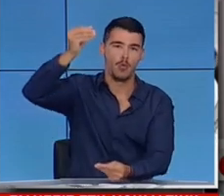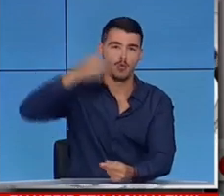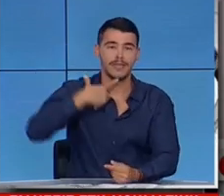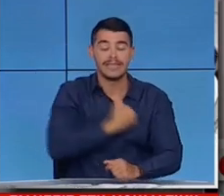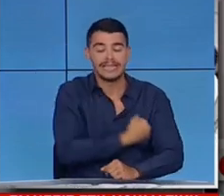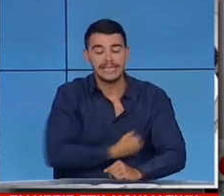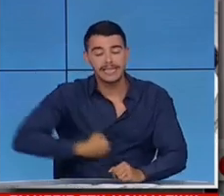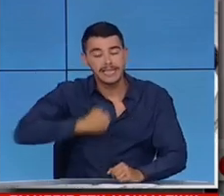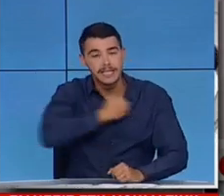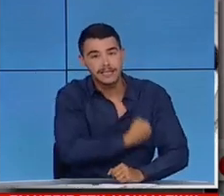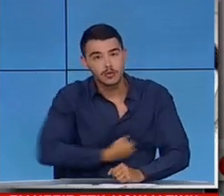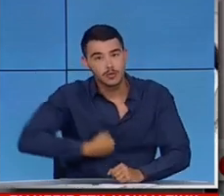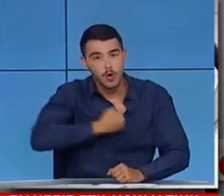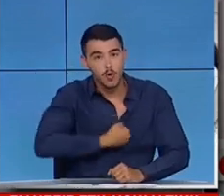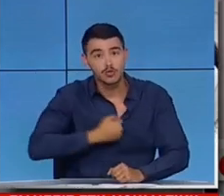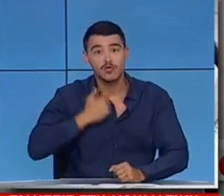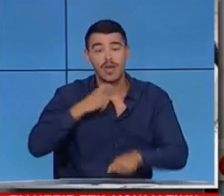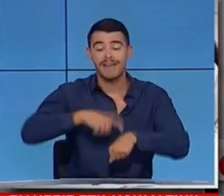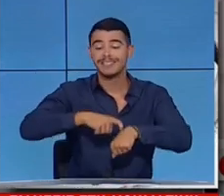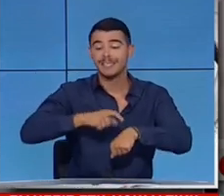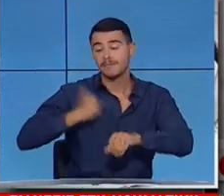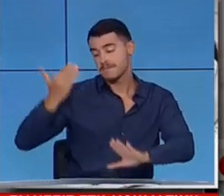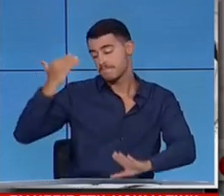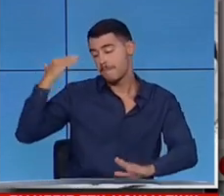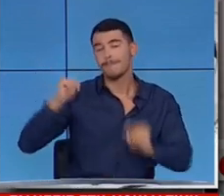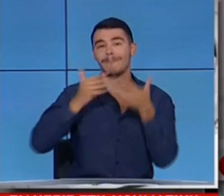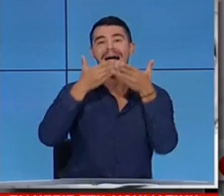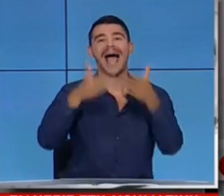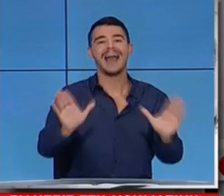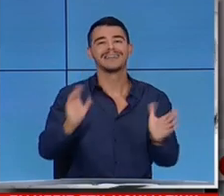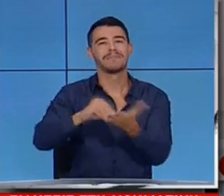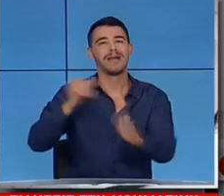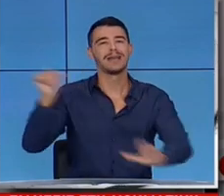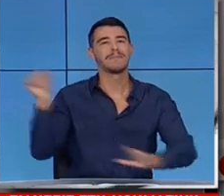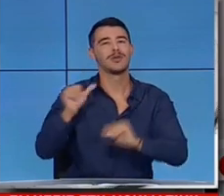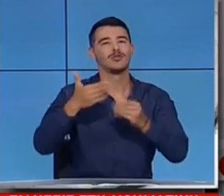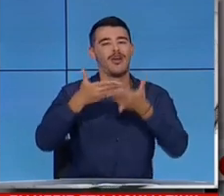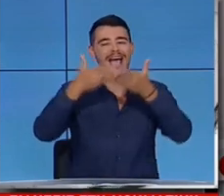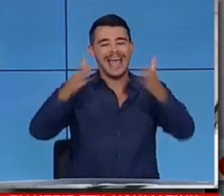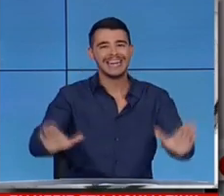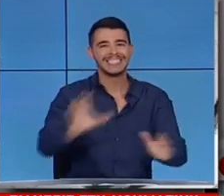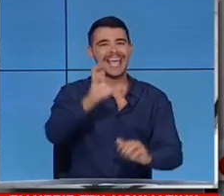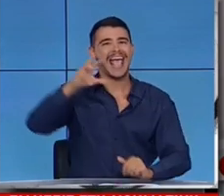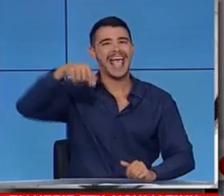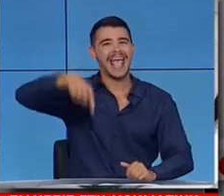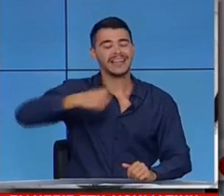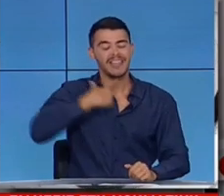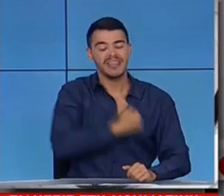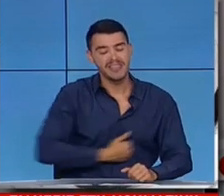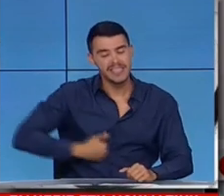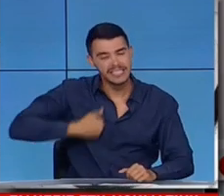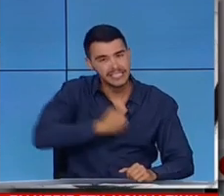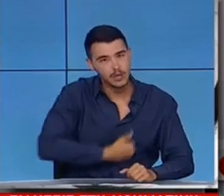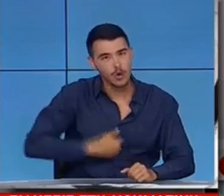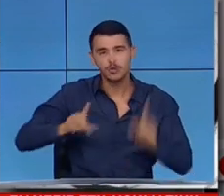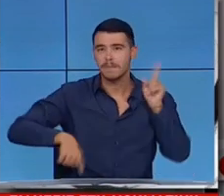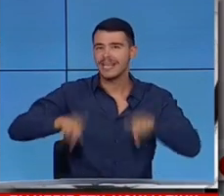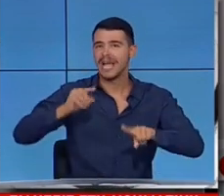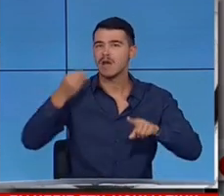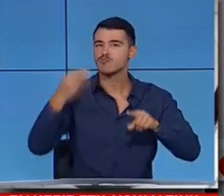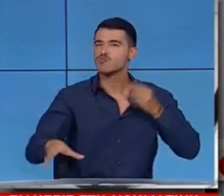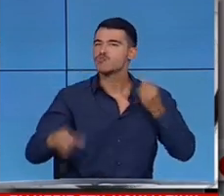κάποιες κακές κληρονομίες του παρελθόντος. Έτσι δεν είναι. Και αν με ρωτάγατε εάν είχαμε το χρόνο και την πολυτέλεια να μελετήσουμε και να σχεδιάσουμε από την